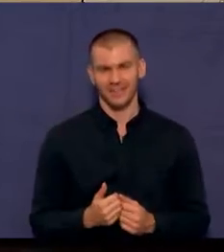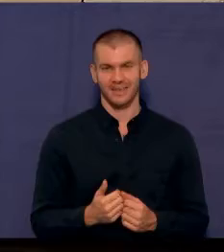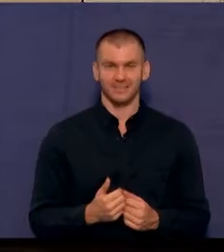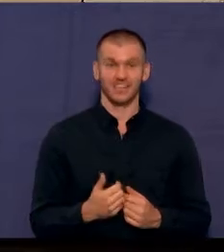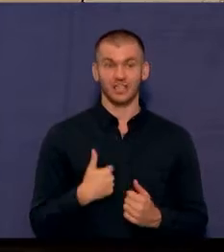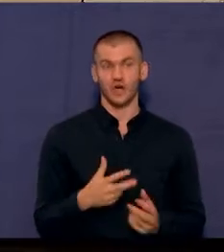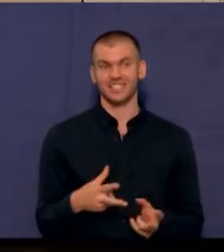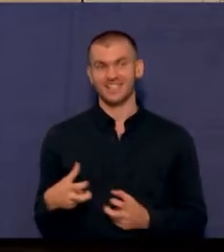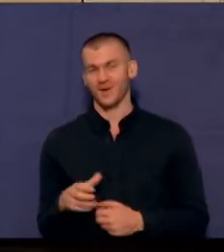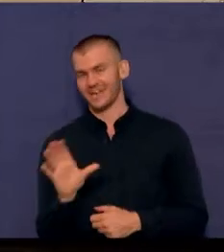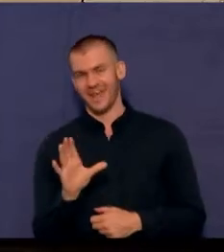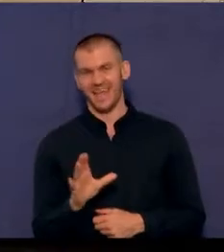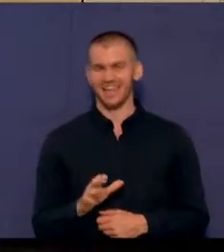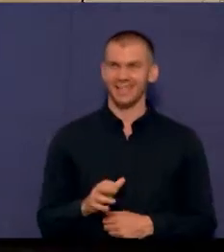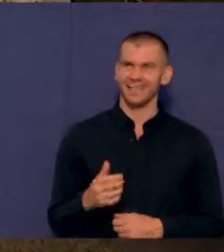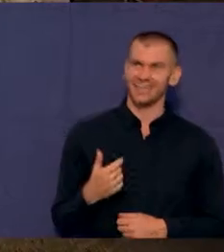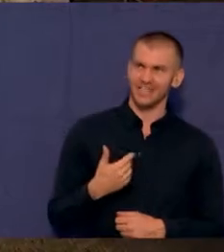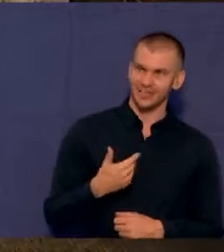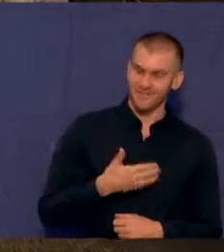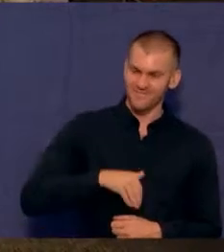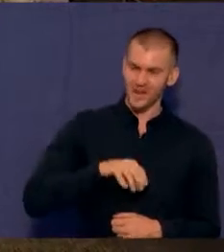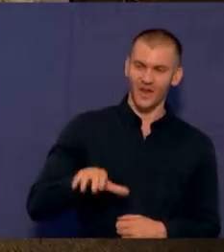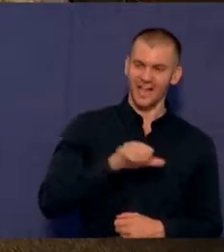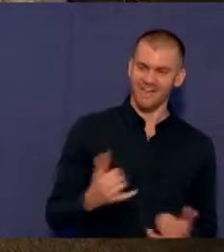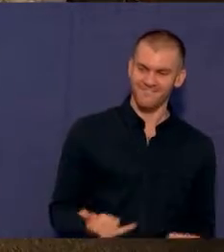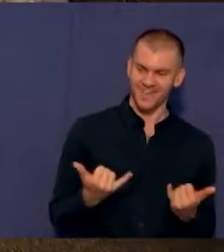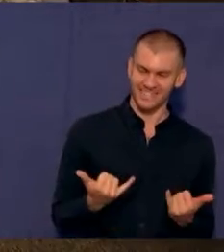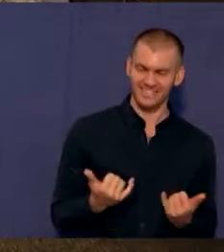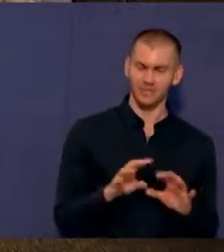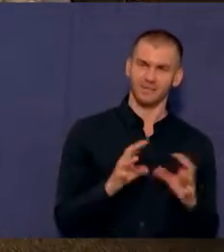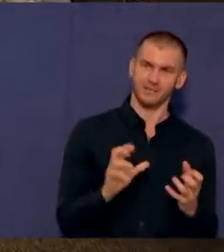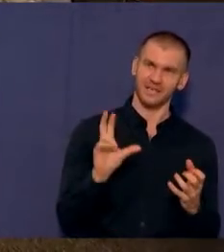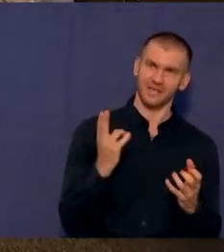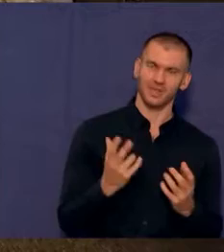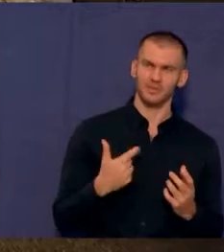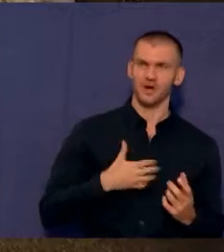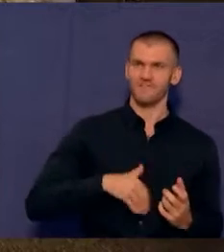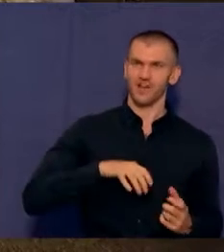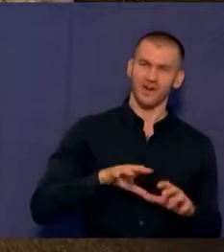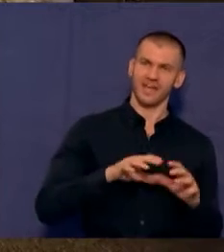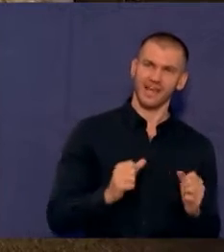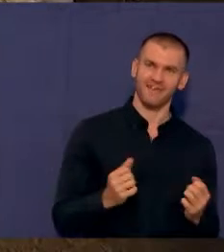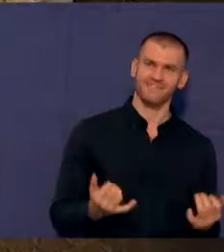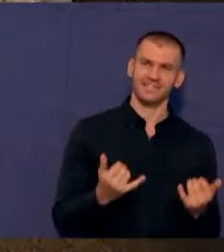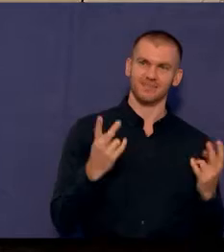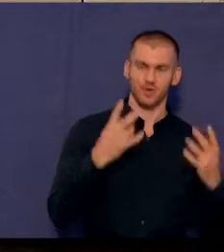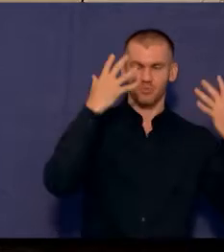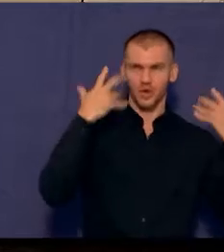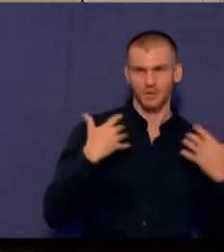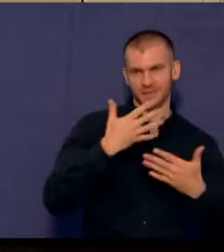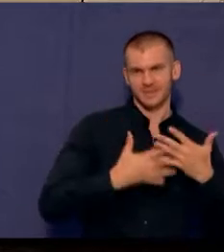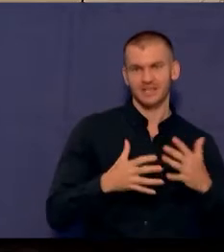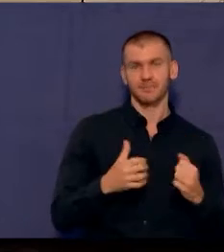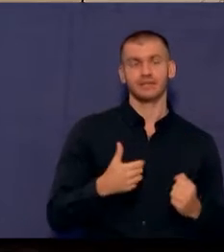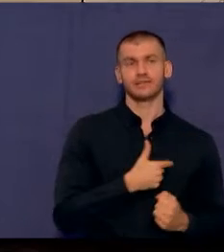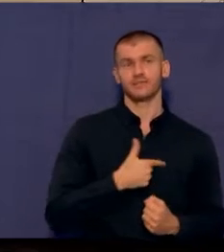så snål. Jag håller den i gisslan för att jag vill ha hela festen. Det är också en pandemi och sånt. Det har inte blivit... partien liksom. Ja. Men jag skulle bara